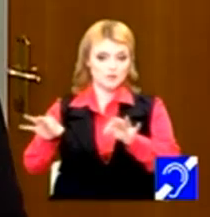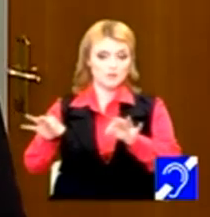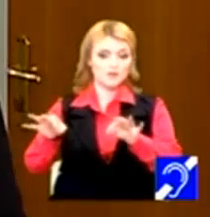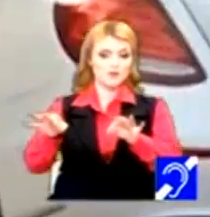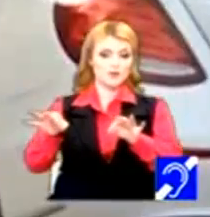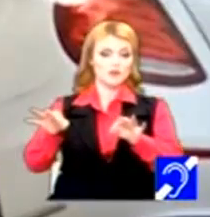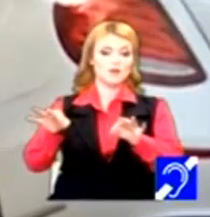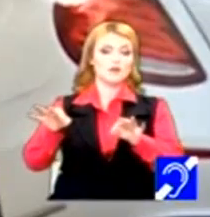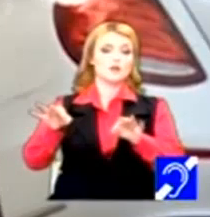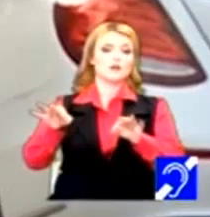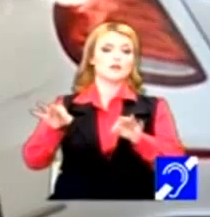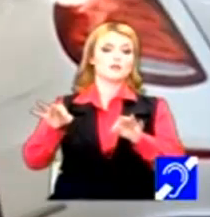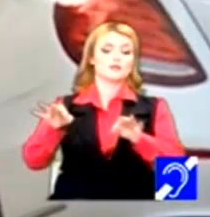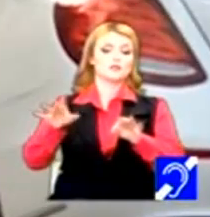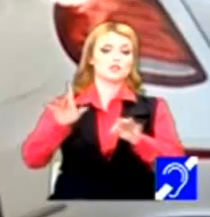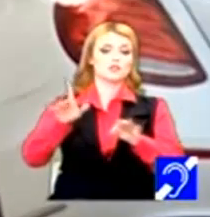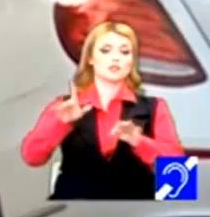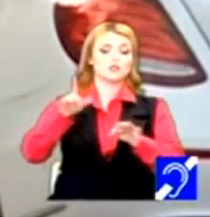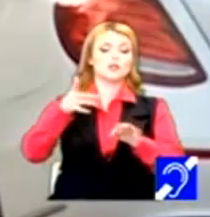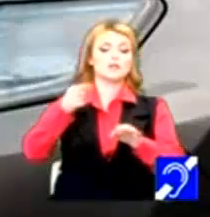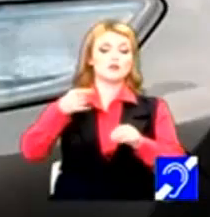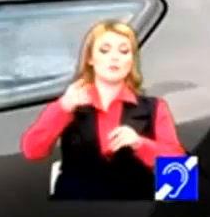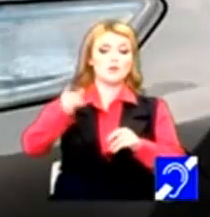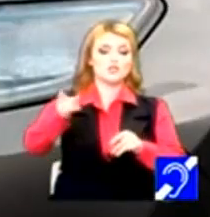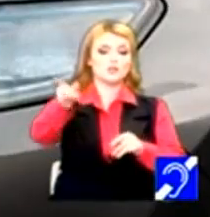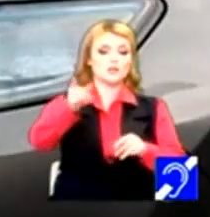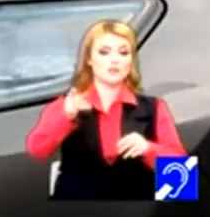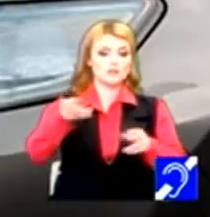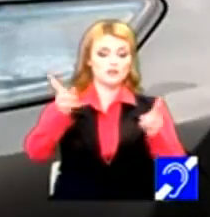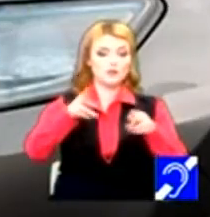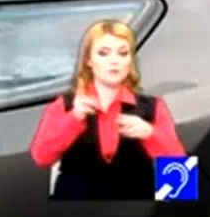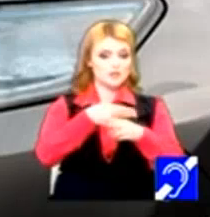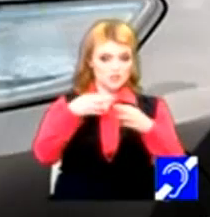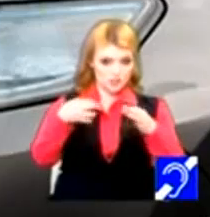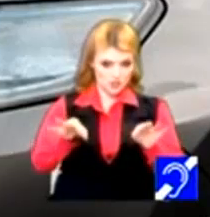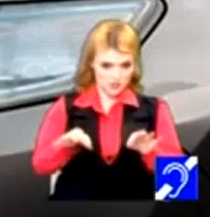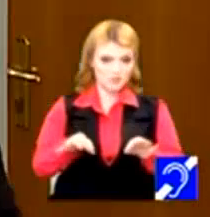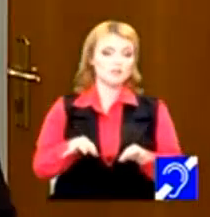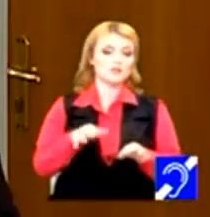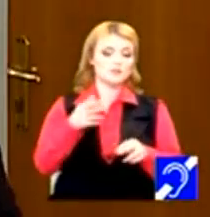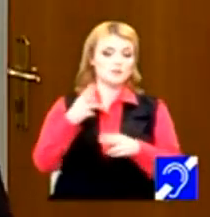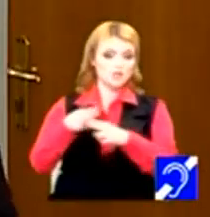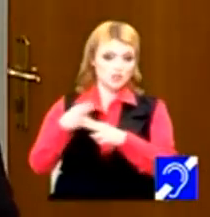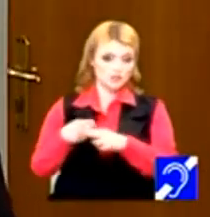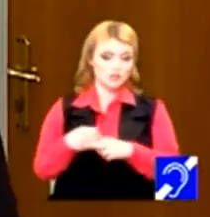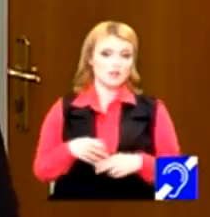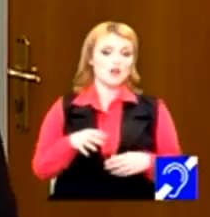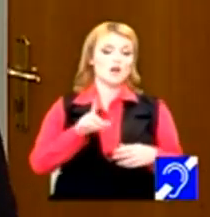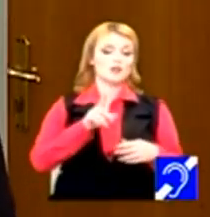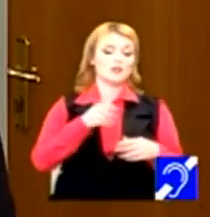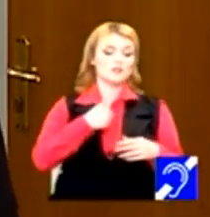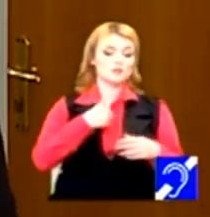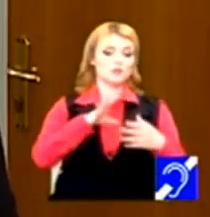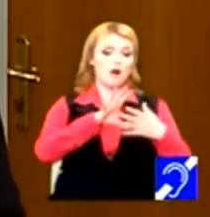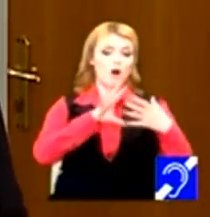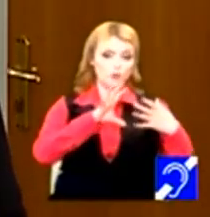parcare neautorizată, ilegală, străzile centrale și organizarea benzilor dedicate ca autobuzele și troleibuzele